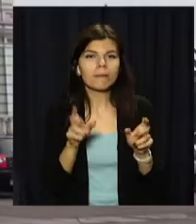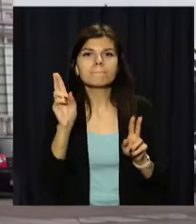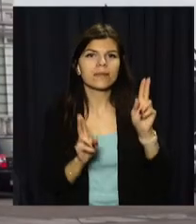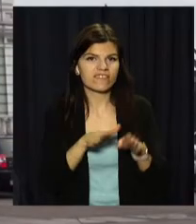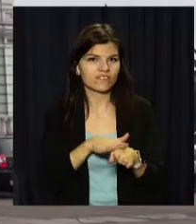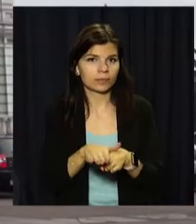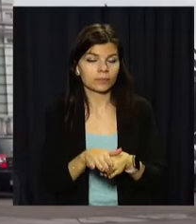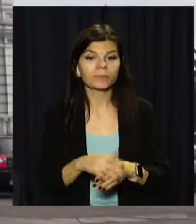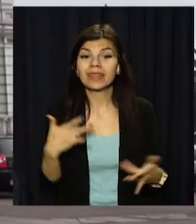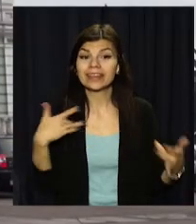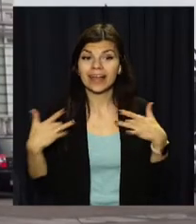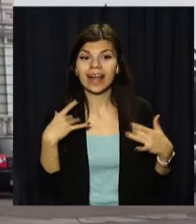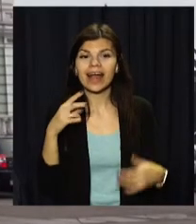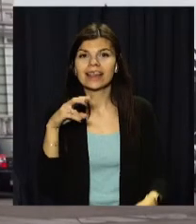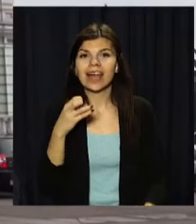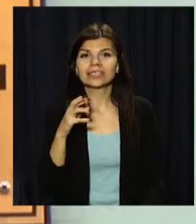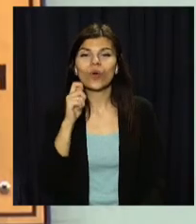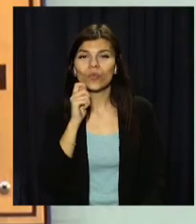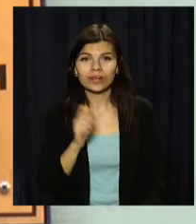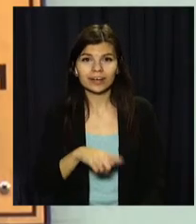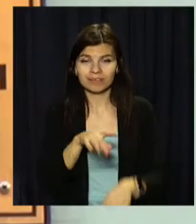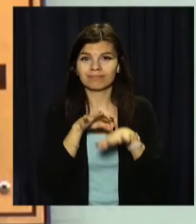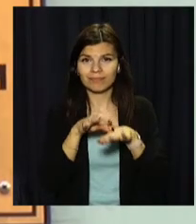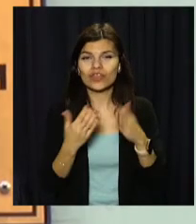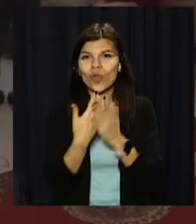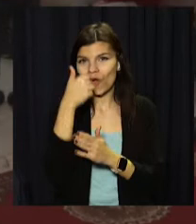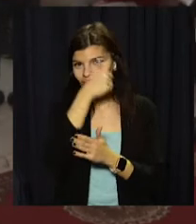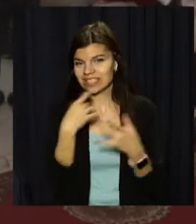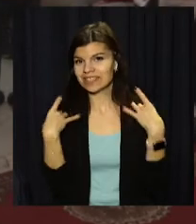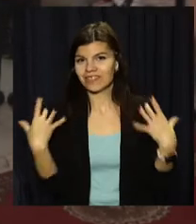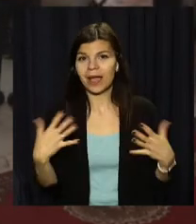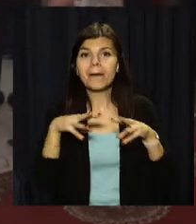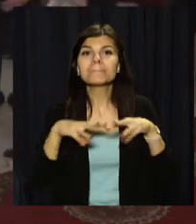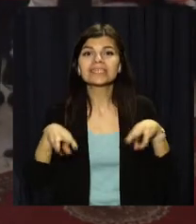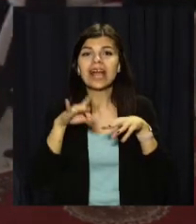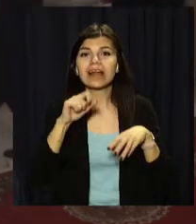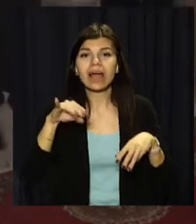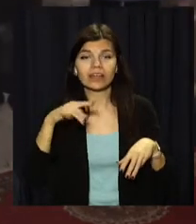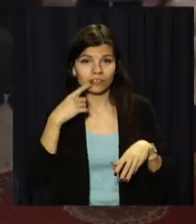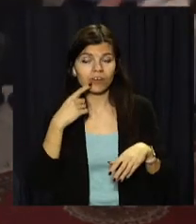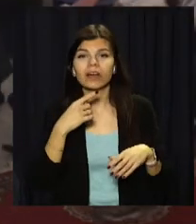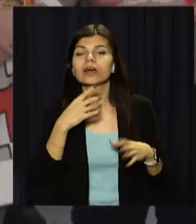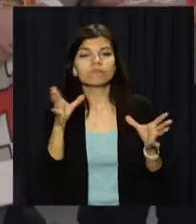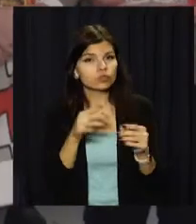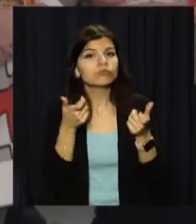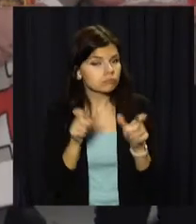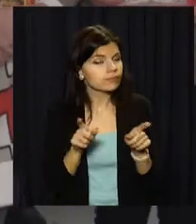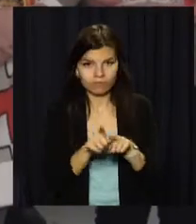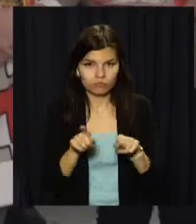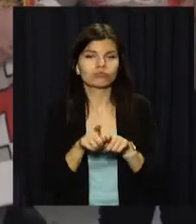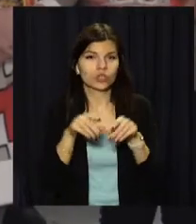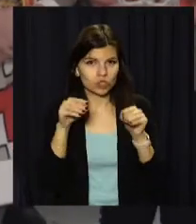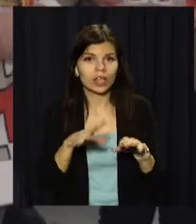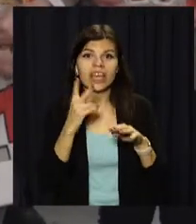У театрі Лесі Українки маленьким кам'янчанам влаштували новорічне свято. У міськраді Кам'янського кажуть, зважаючи на карантин, вирішили